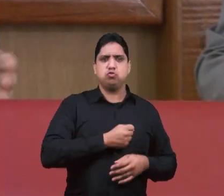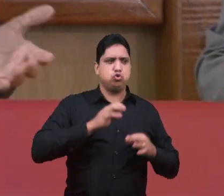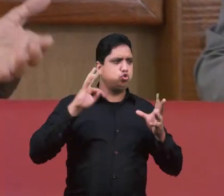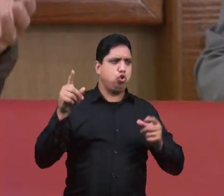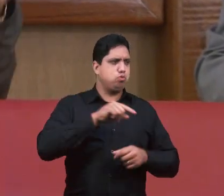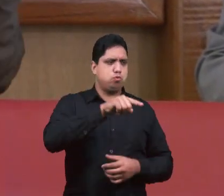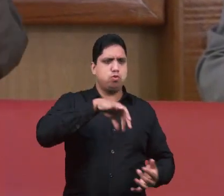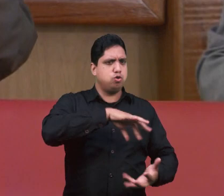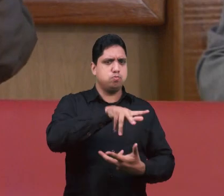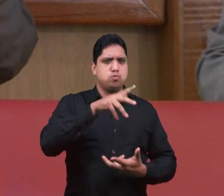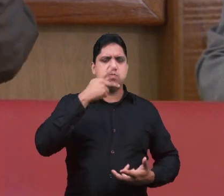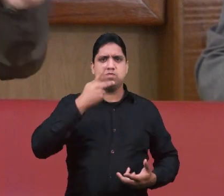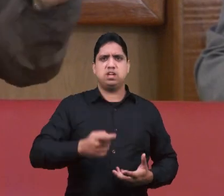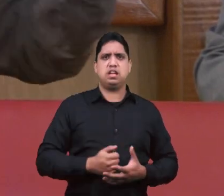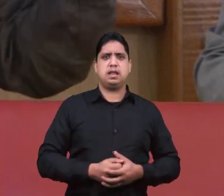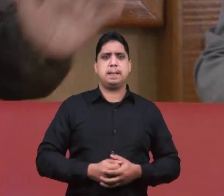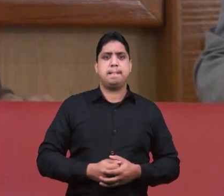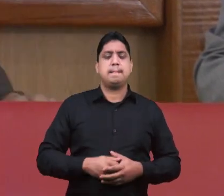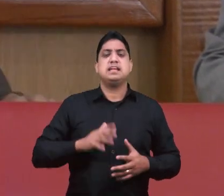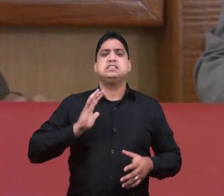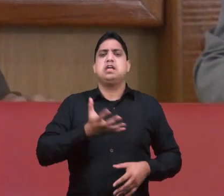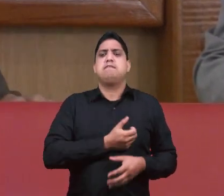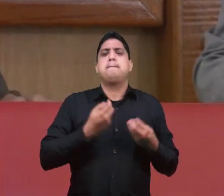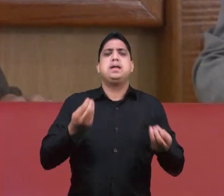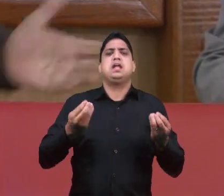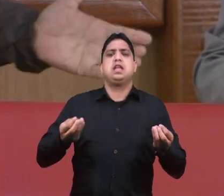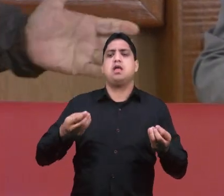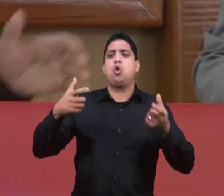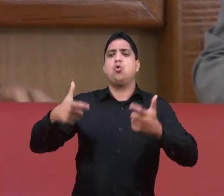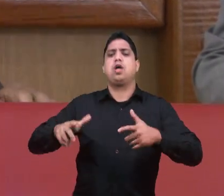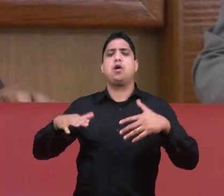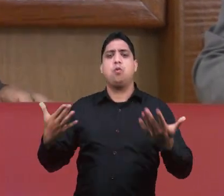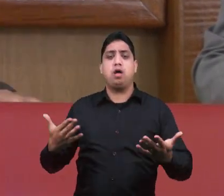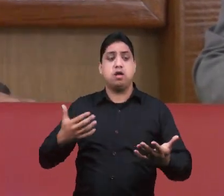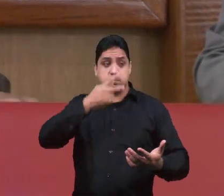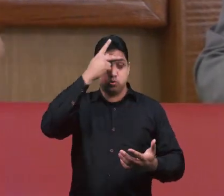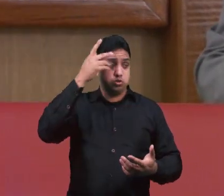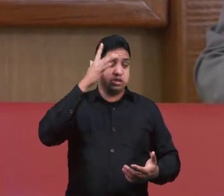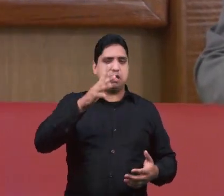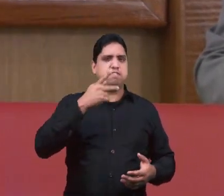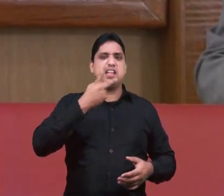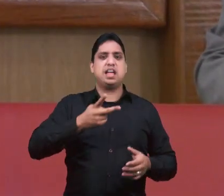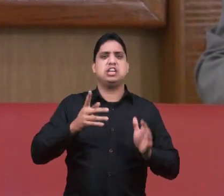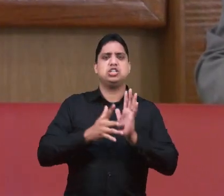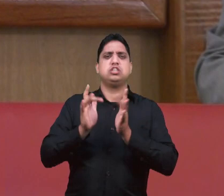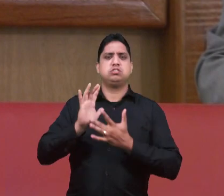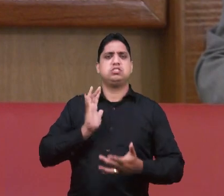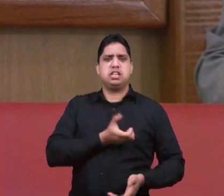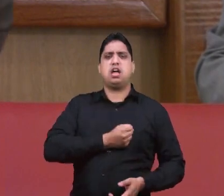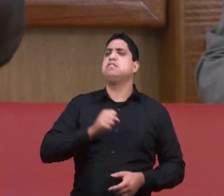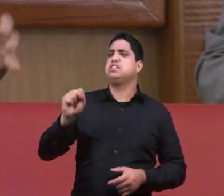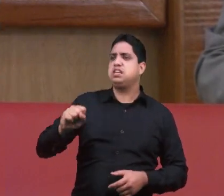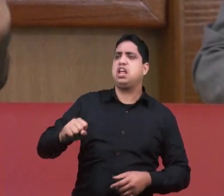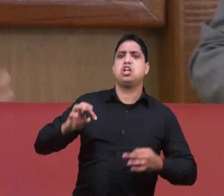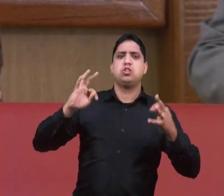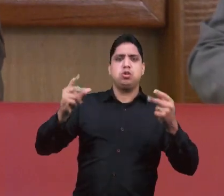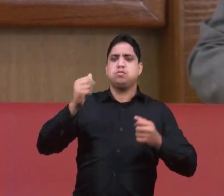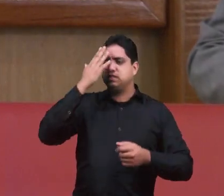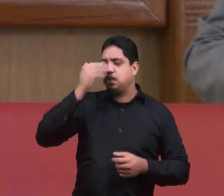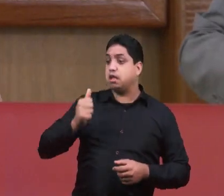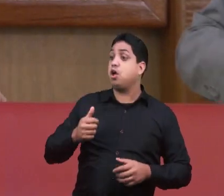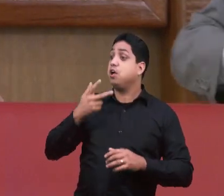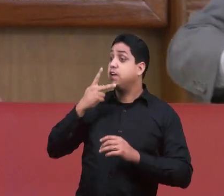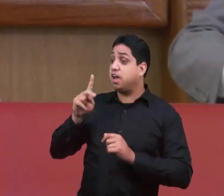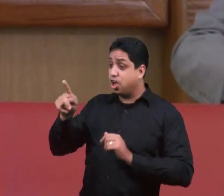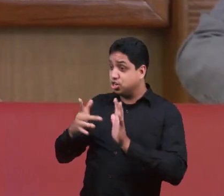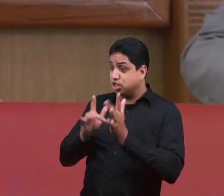est en train de dire, mais personne ne sait de sauver pour aller où pour, donc, euh, les gens disent, ah, le salut, je